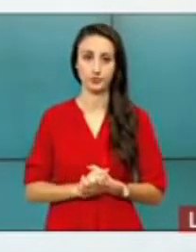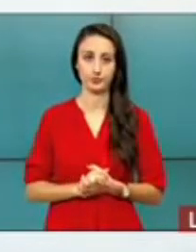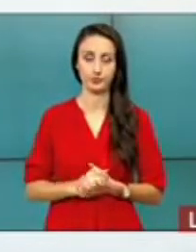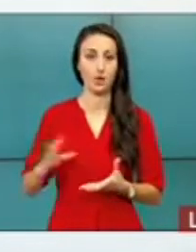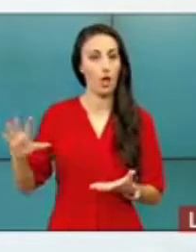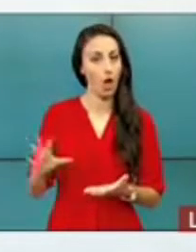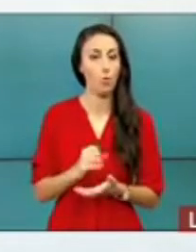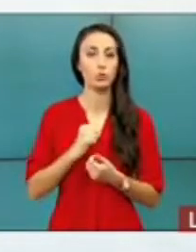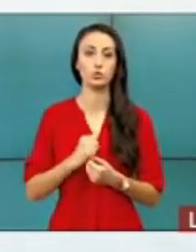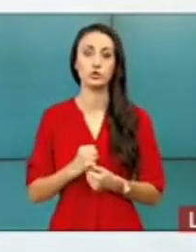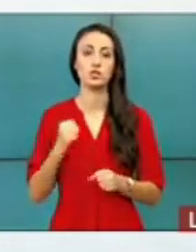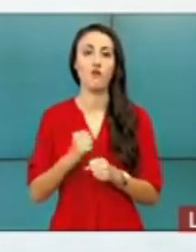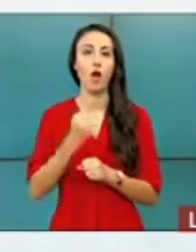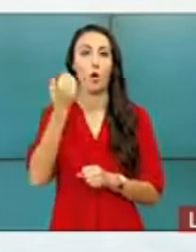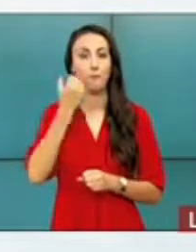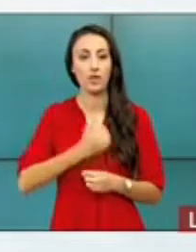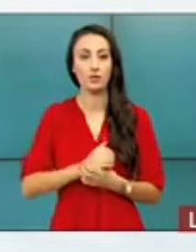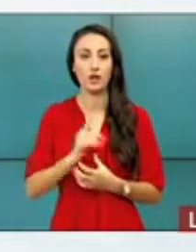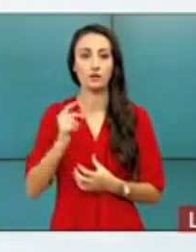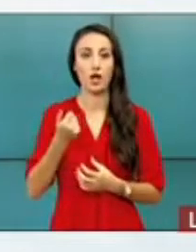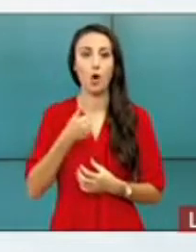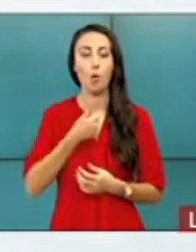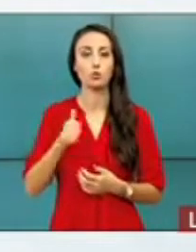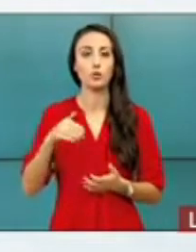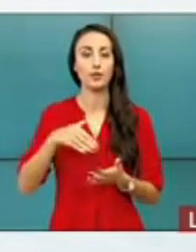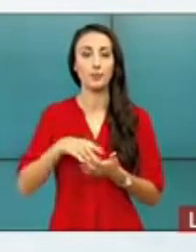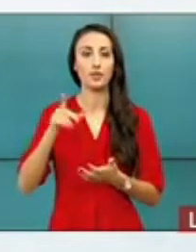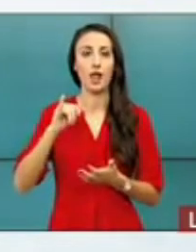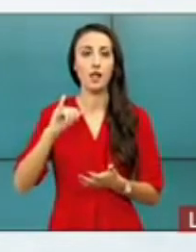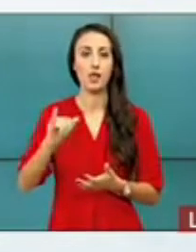să facă un prejudiciu de 100.000 de lei. Aceștia ar fi